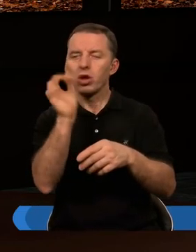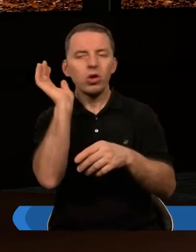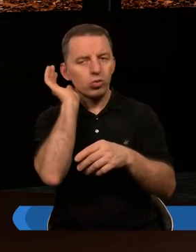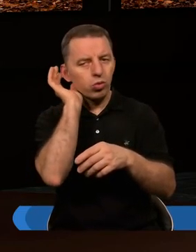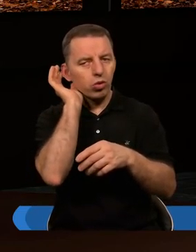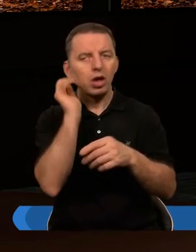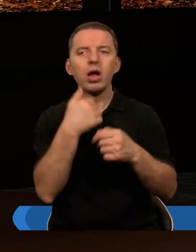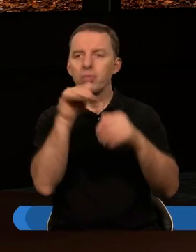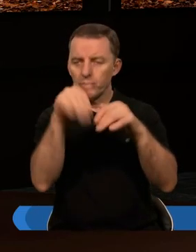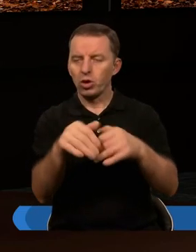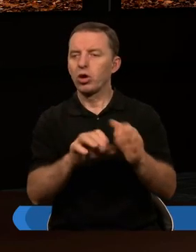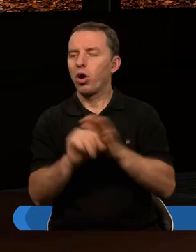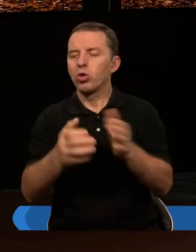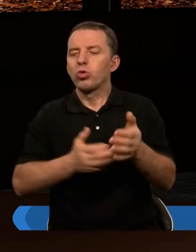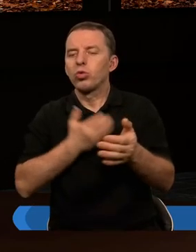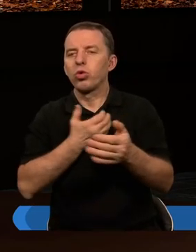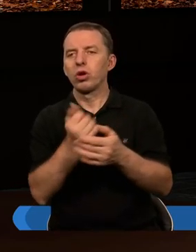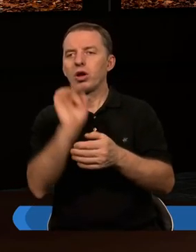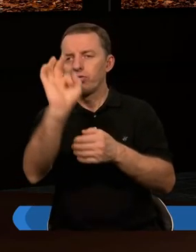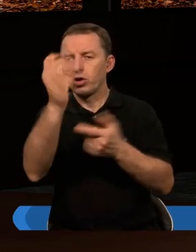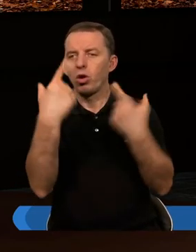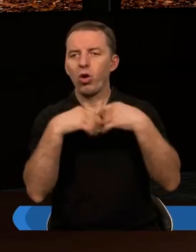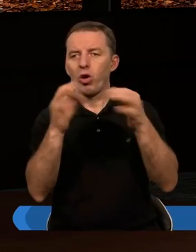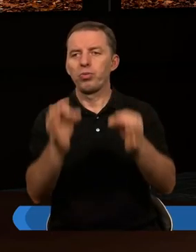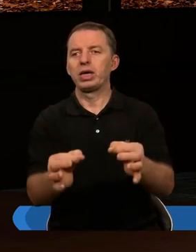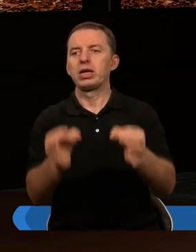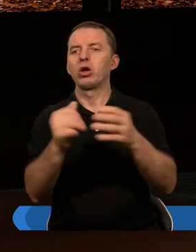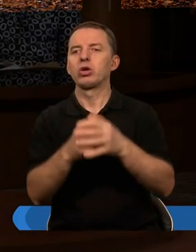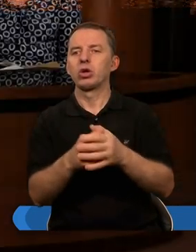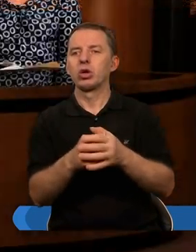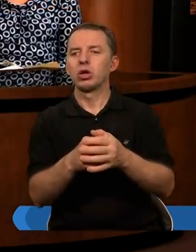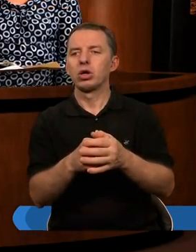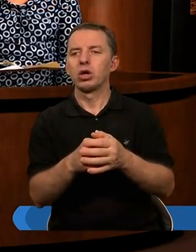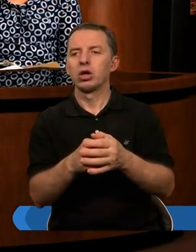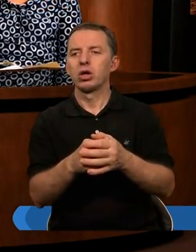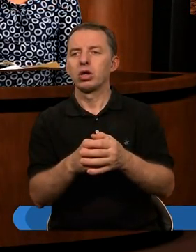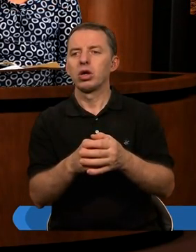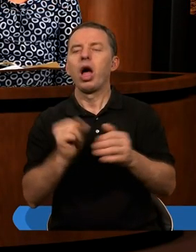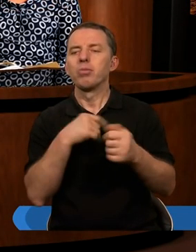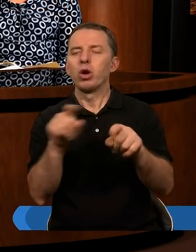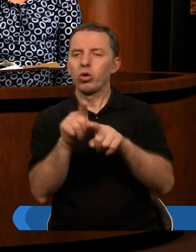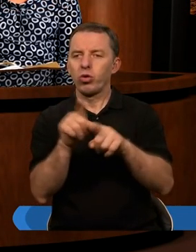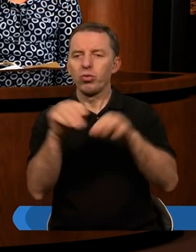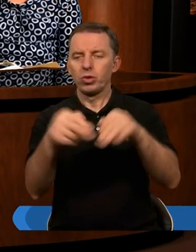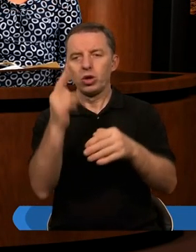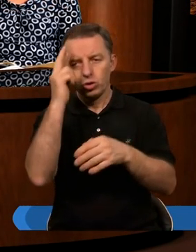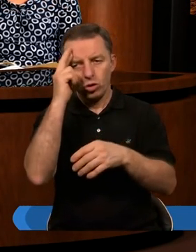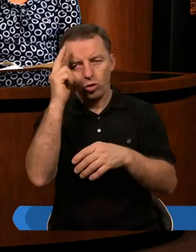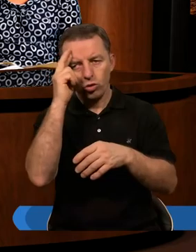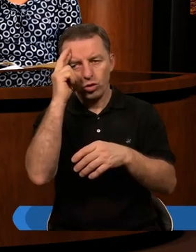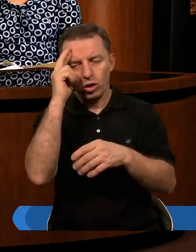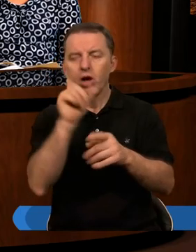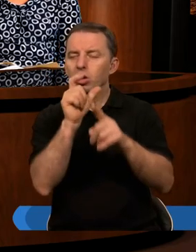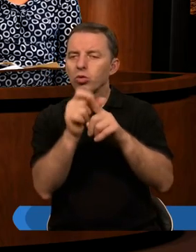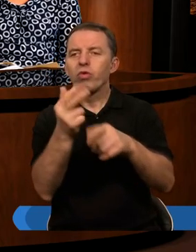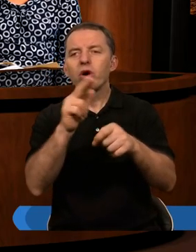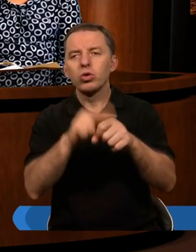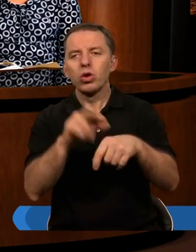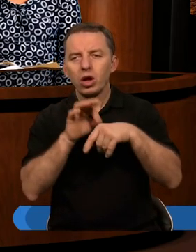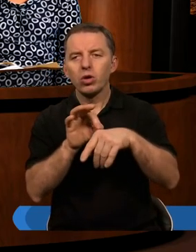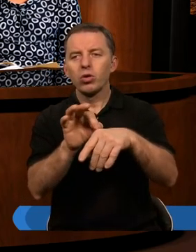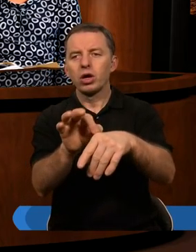słuchać, aby i oni mogli odczuć Twoją obecność. I aby również mogli zrozumieć słowa, które